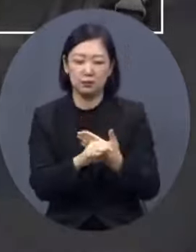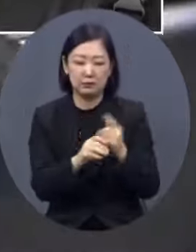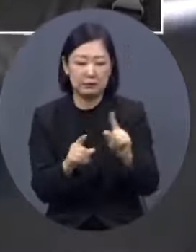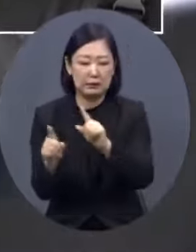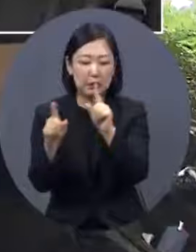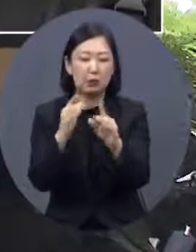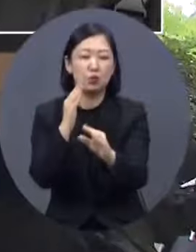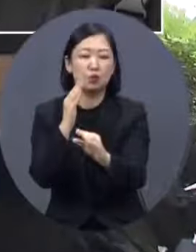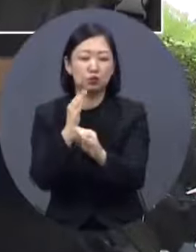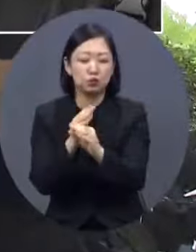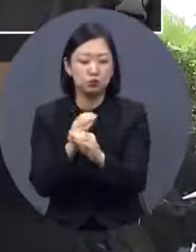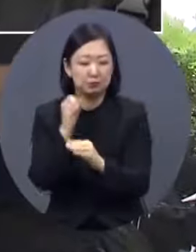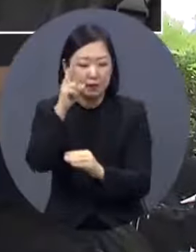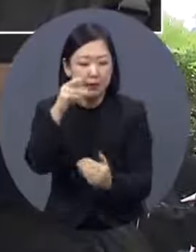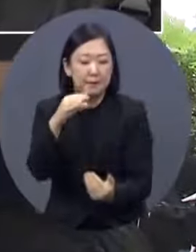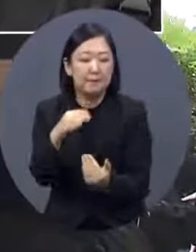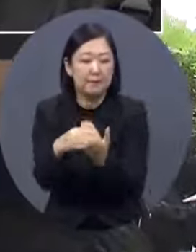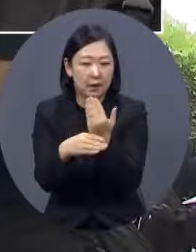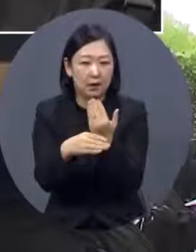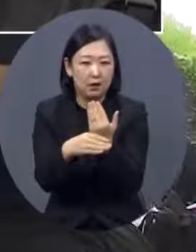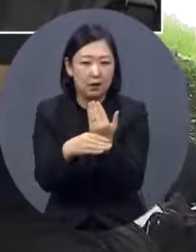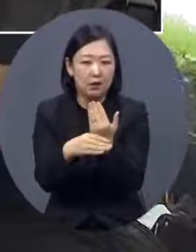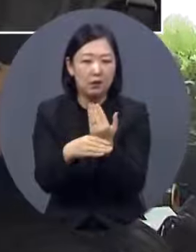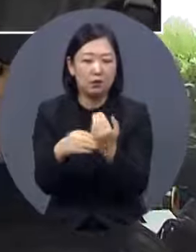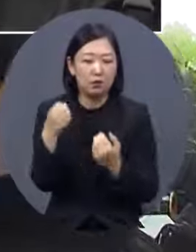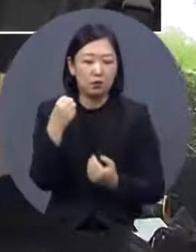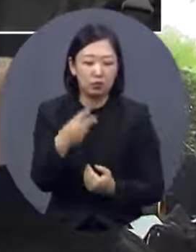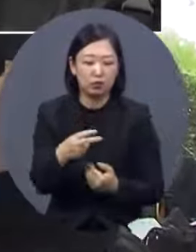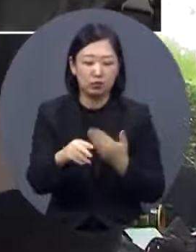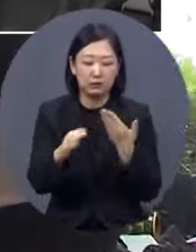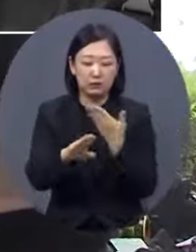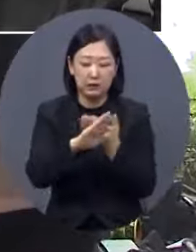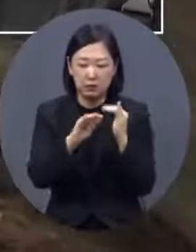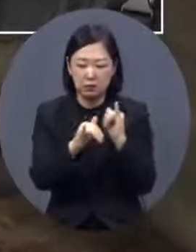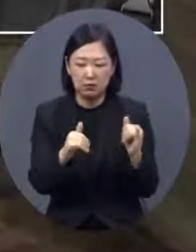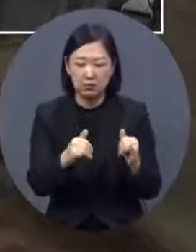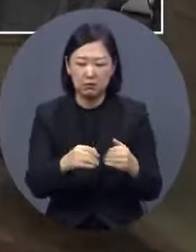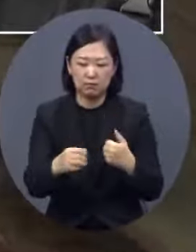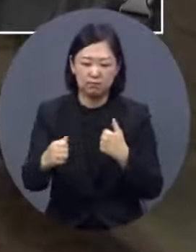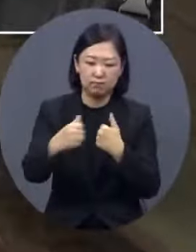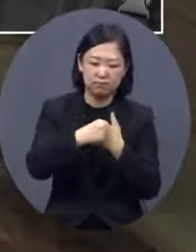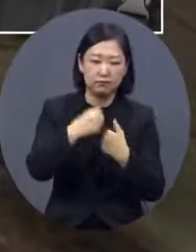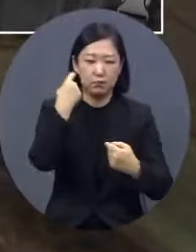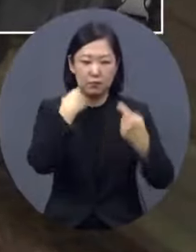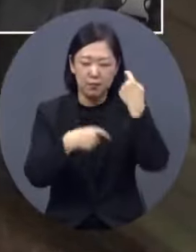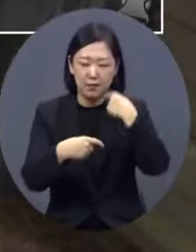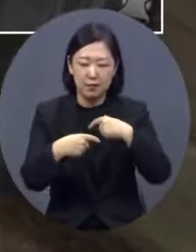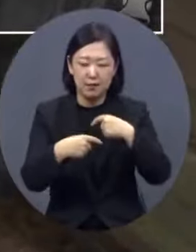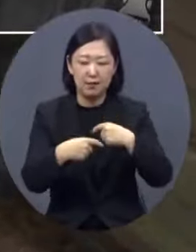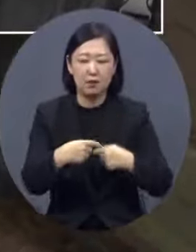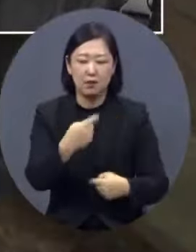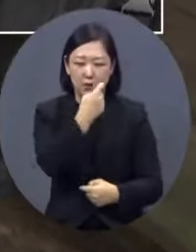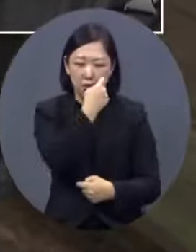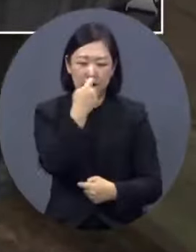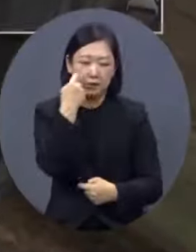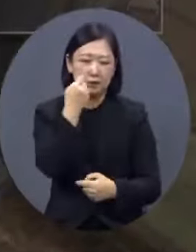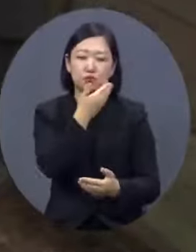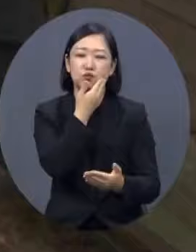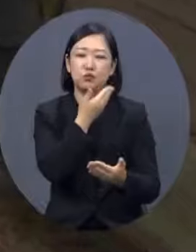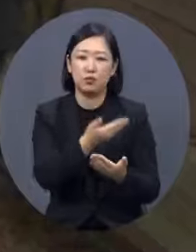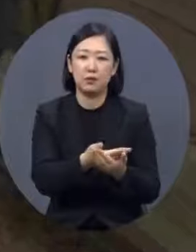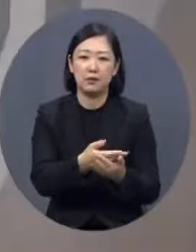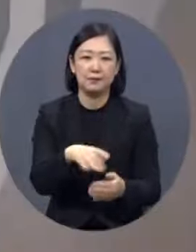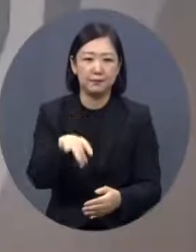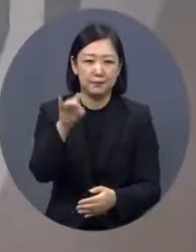일상생활에서 생길 수 있는 것인지 아니면 타인에 의해서 생긴 상처인지 파악하는게 제일 먼저인